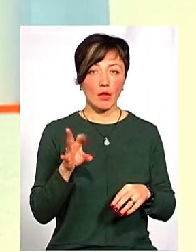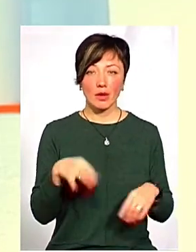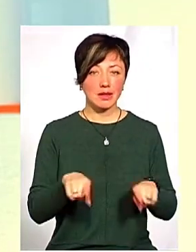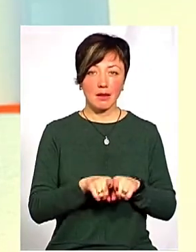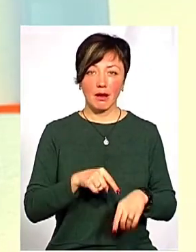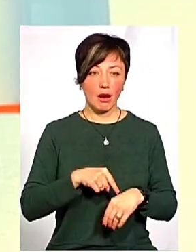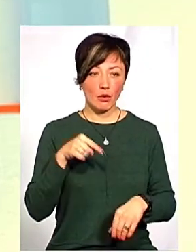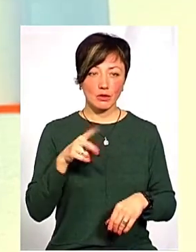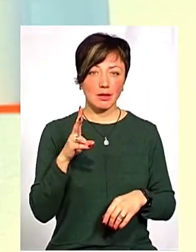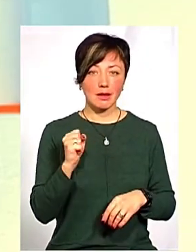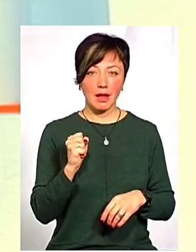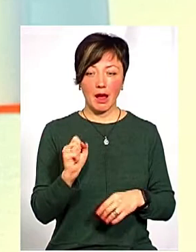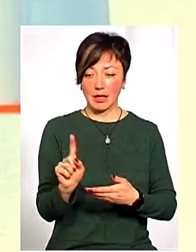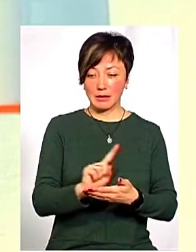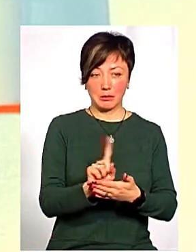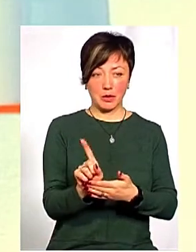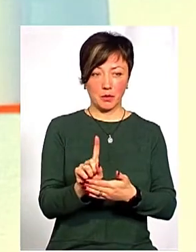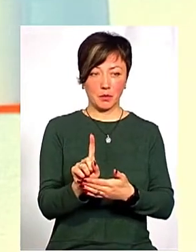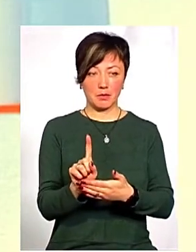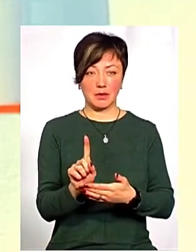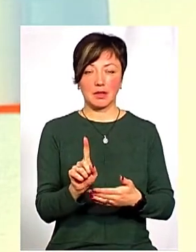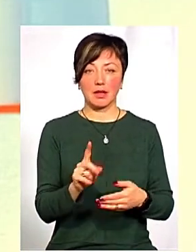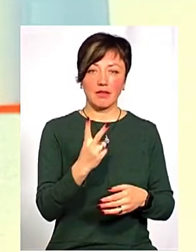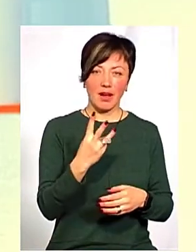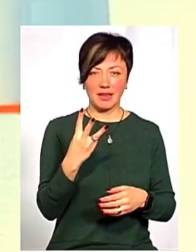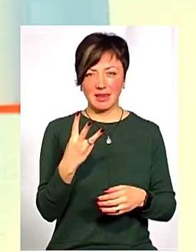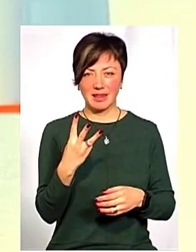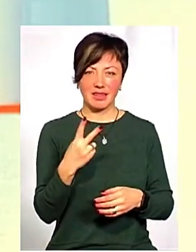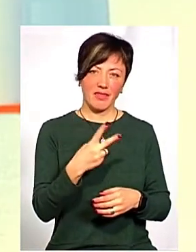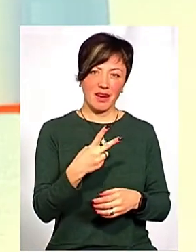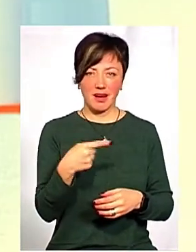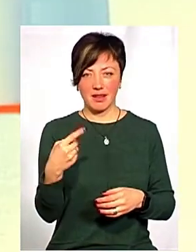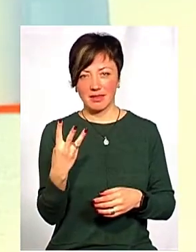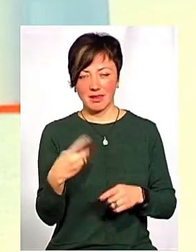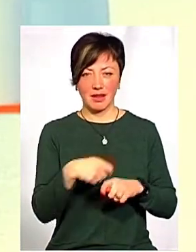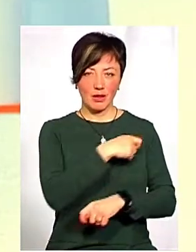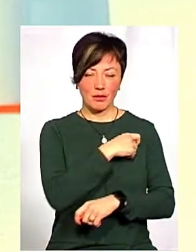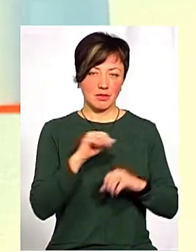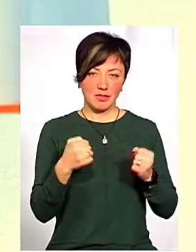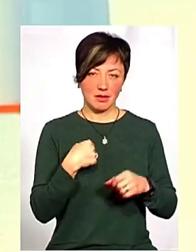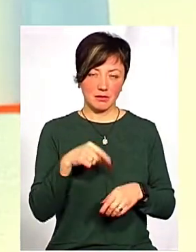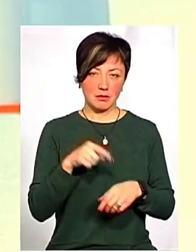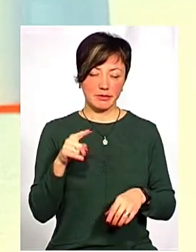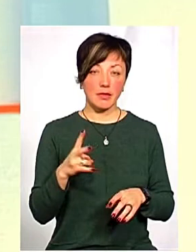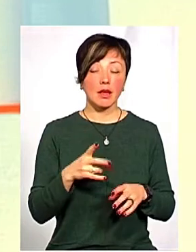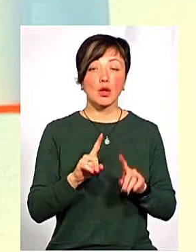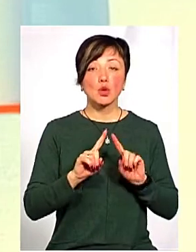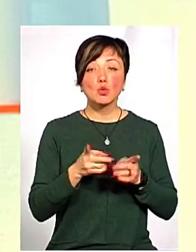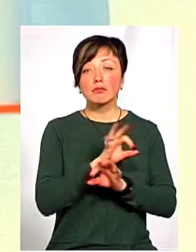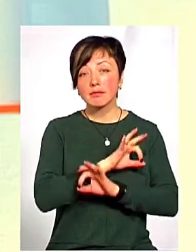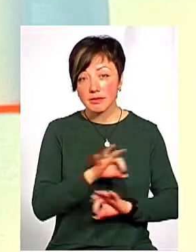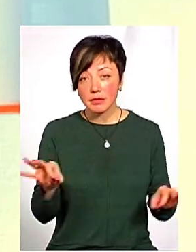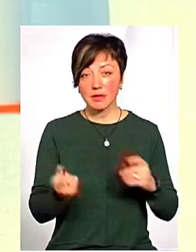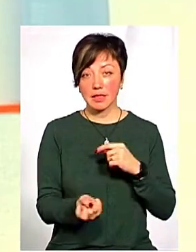не так реагуєш на той спідометр, на тих от 2-3 кілометри, розумієте, швидкості. Я вважаю, що дуже круто, що